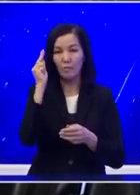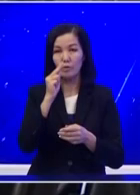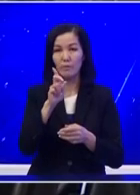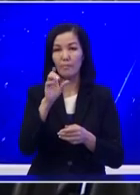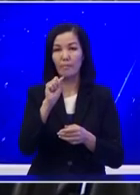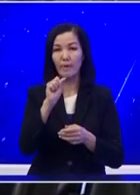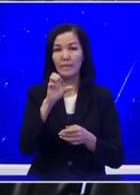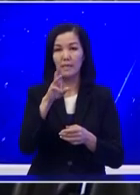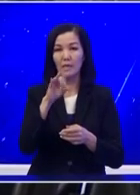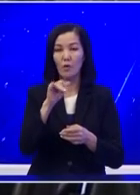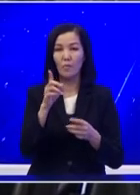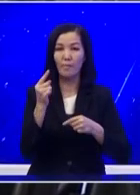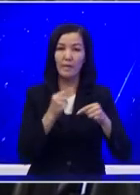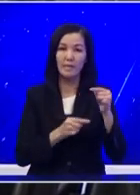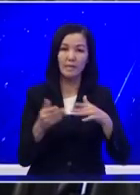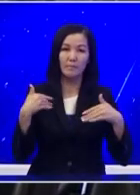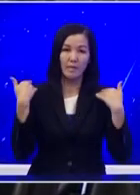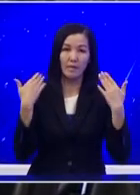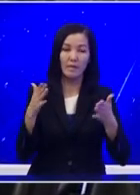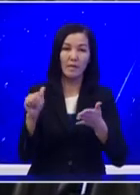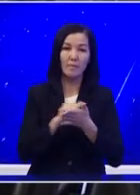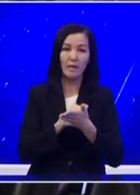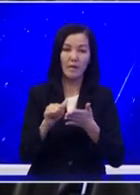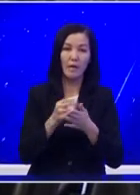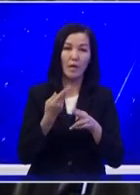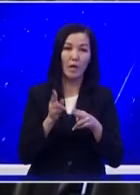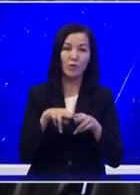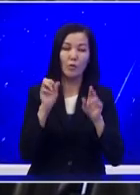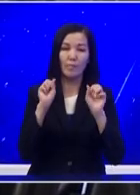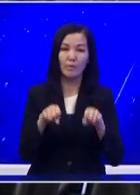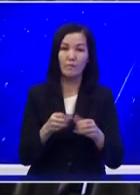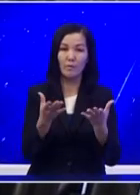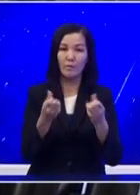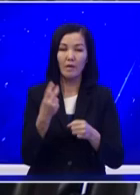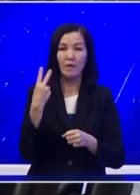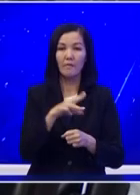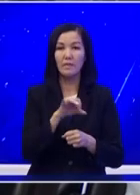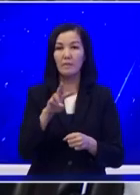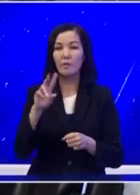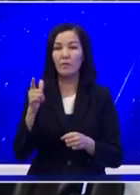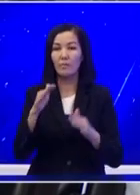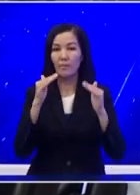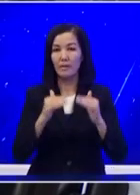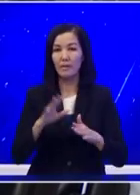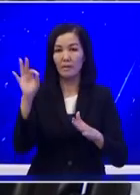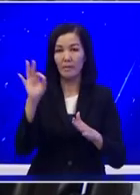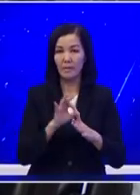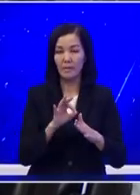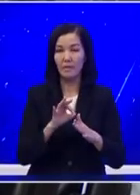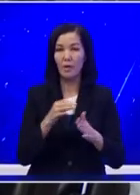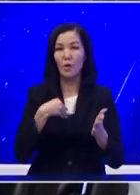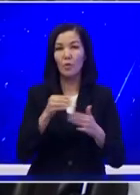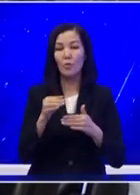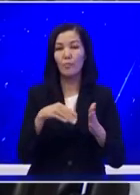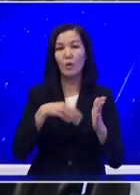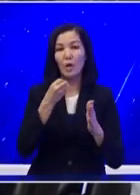«Бастау Бизнес». После окончания мне предоставили сертификат, который позволил получить 20 миллионов тенге по низкой процентной ставке. Купил